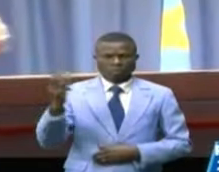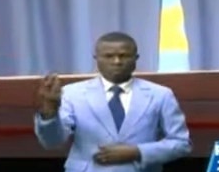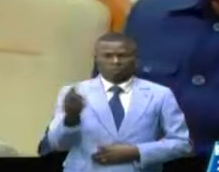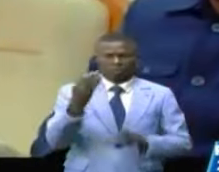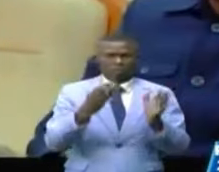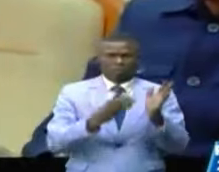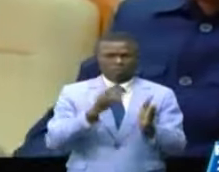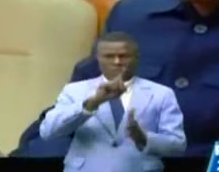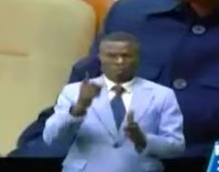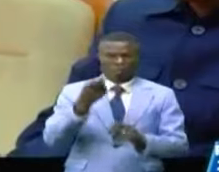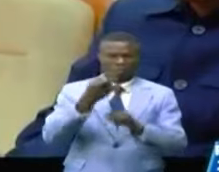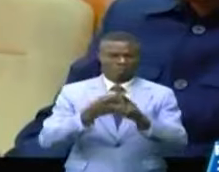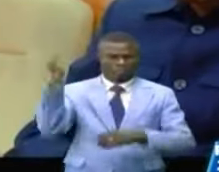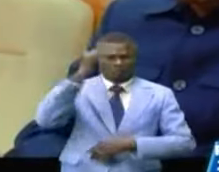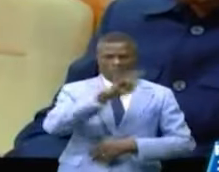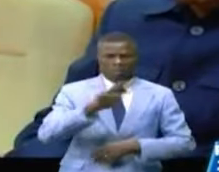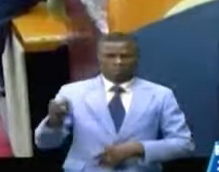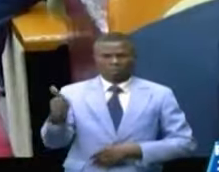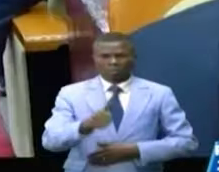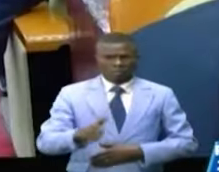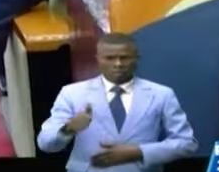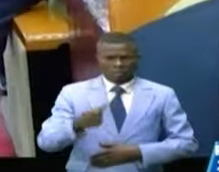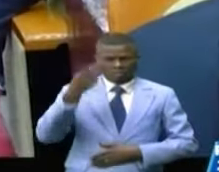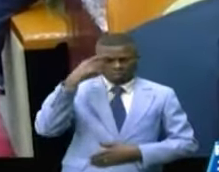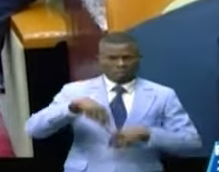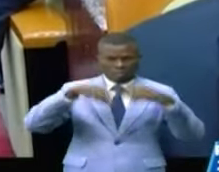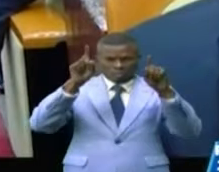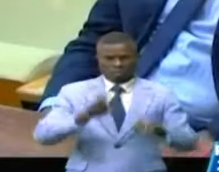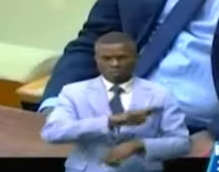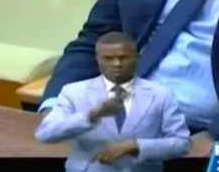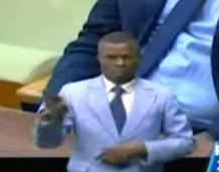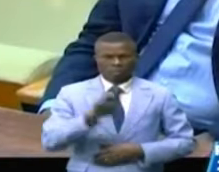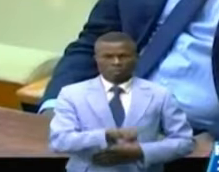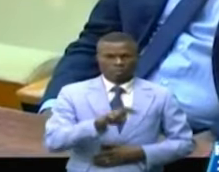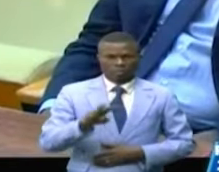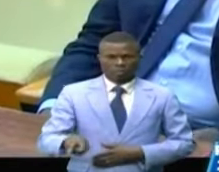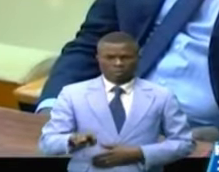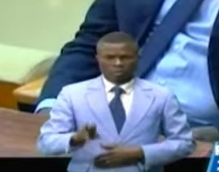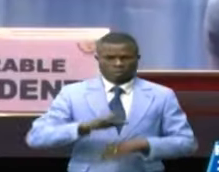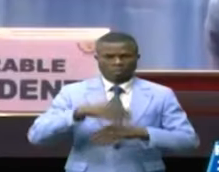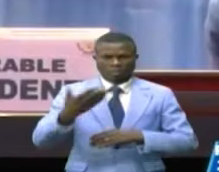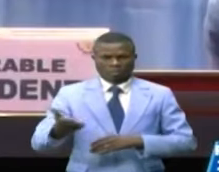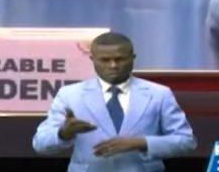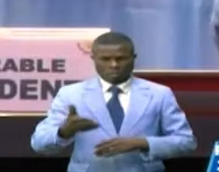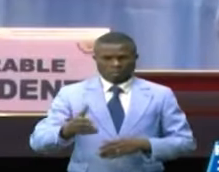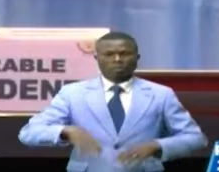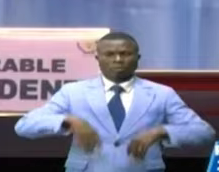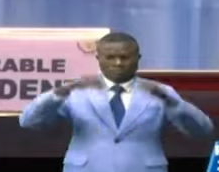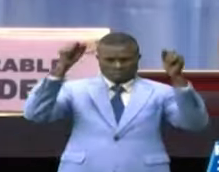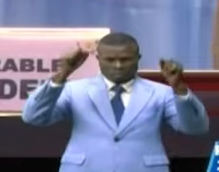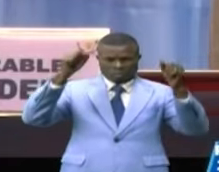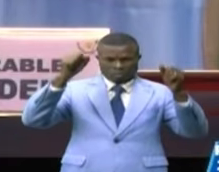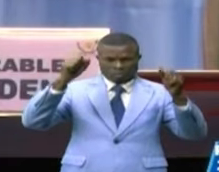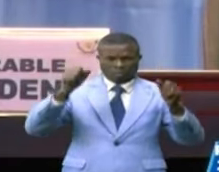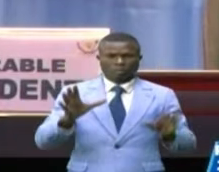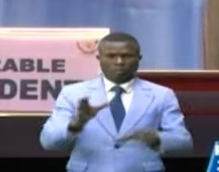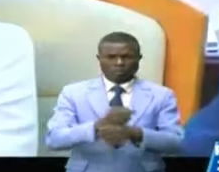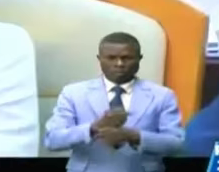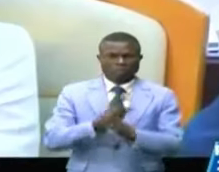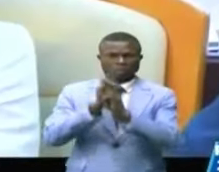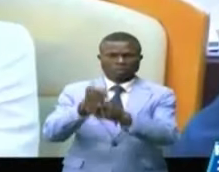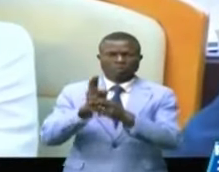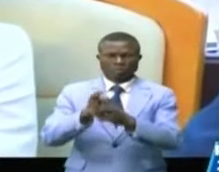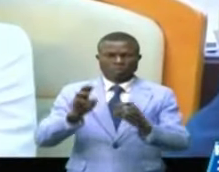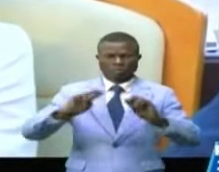21/029 du 31 décembre 2021 pour l'exercice 2022. Après avoir approuvé les conclusions du rapport